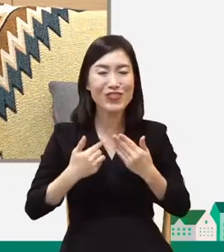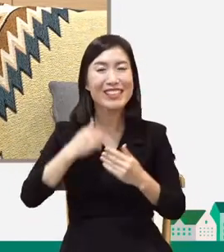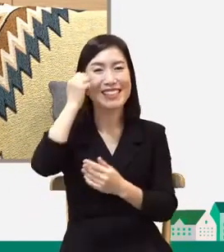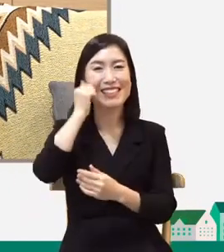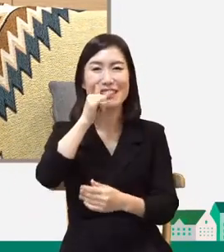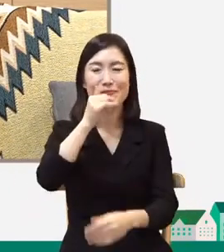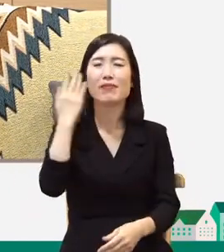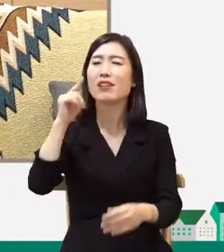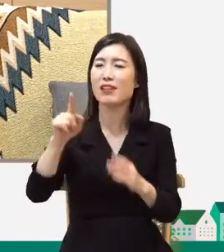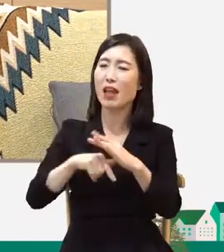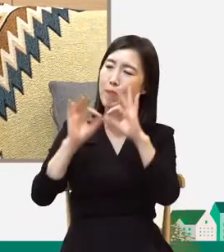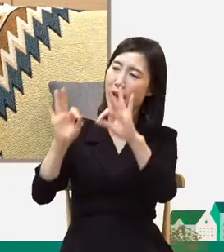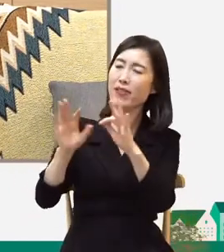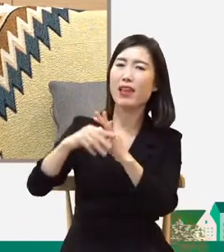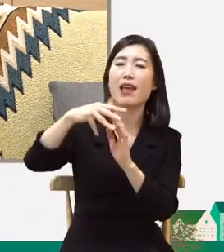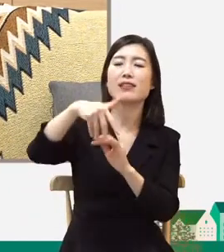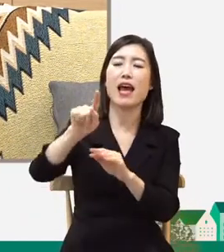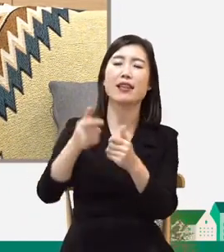차상원 팀장님이 되게 열심히